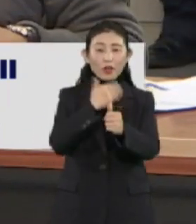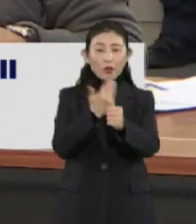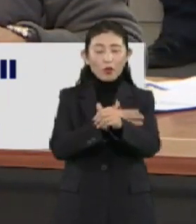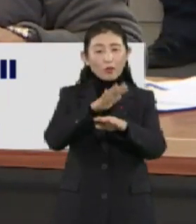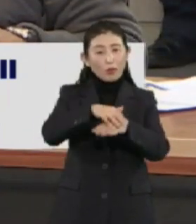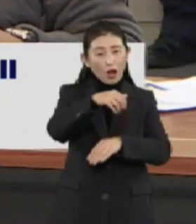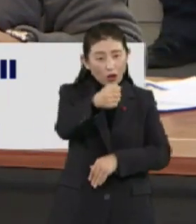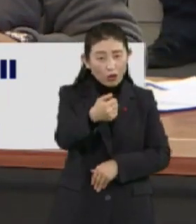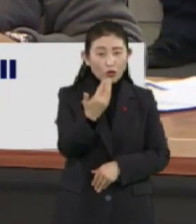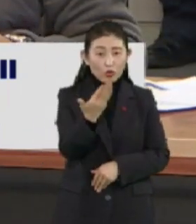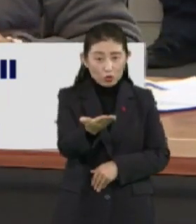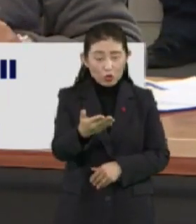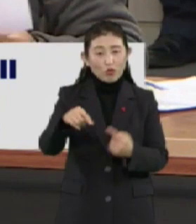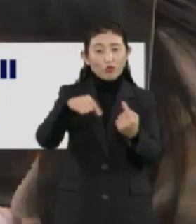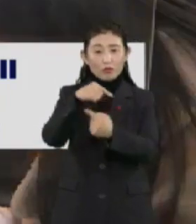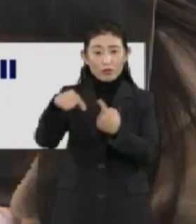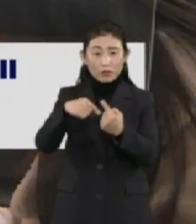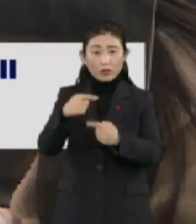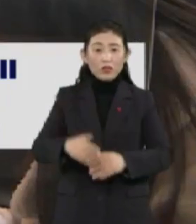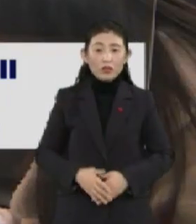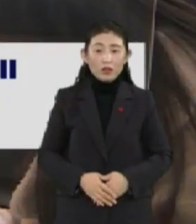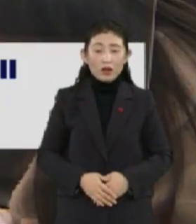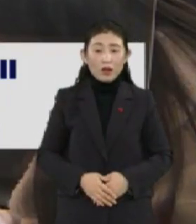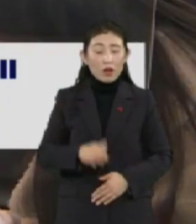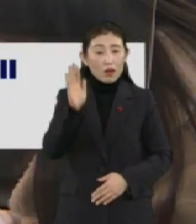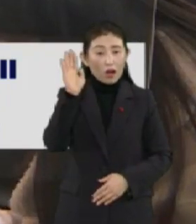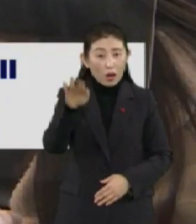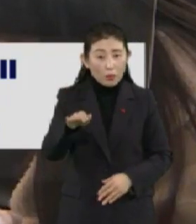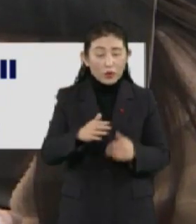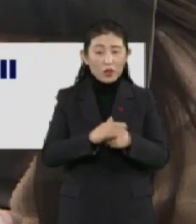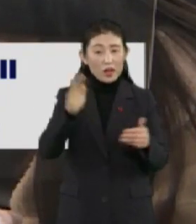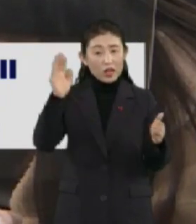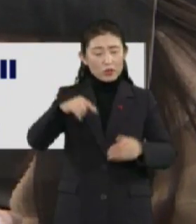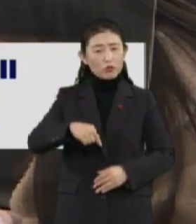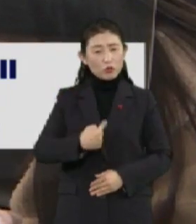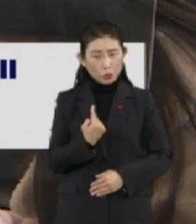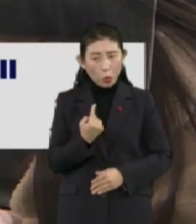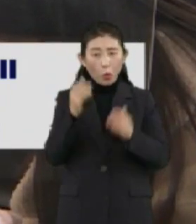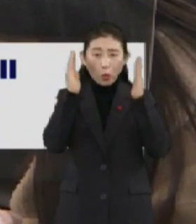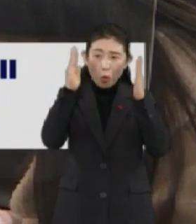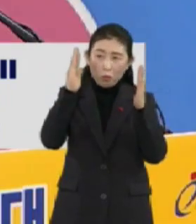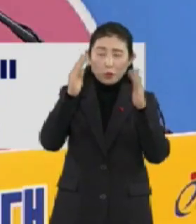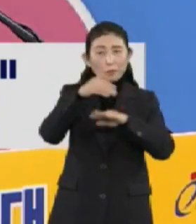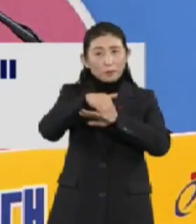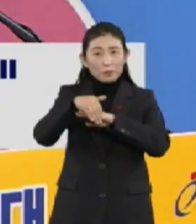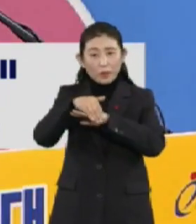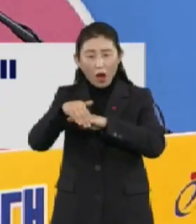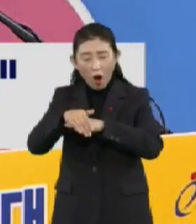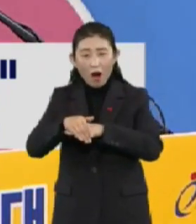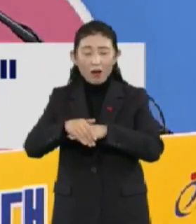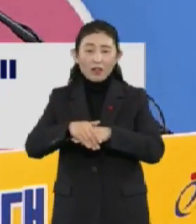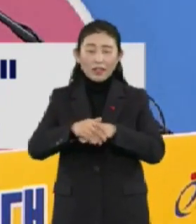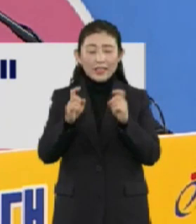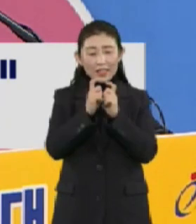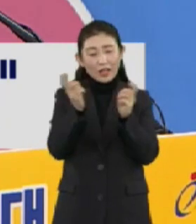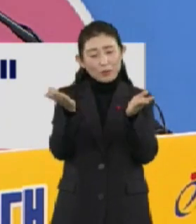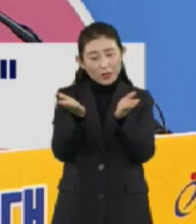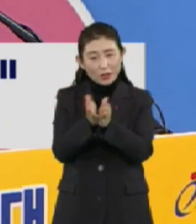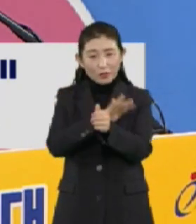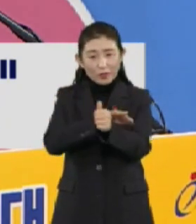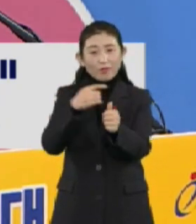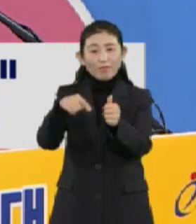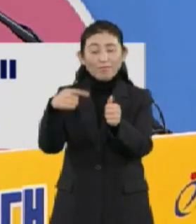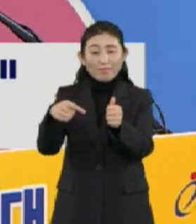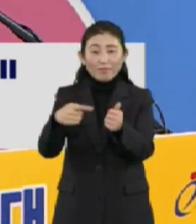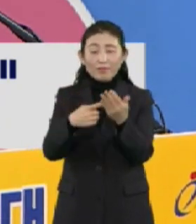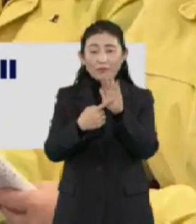보장하는 교육과정을 편성해 운영하고 중장기적으로는 학생 스스로 수업을 설계하는 개인 맞춤형 교육을